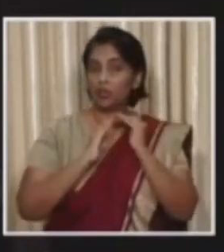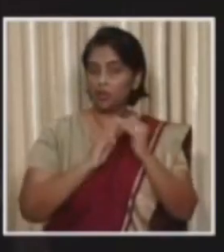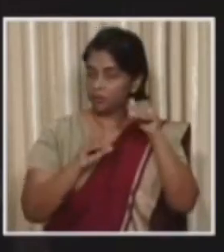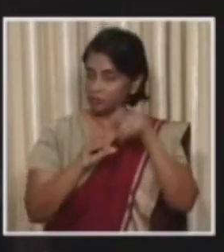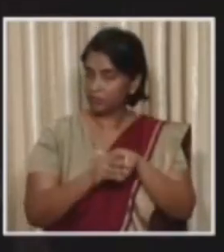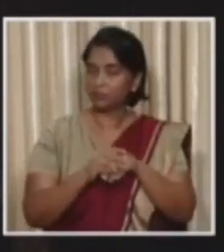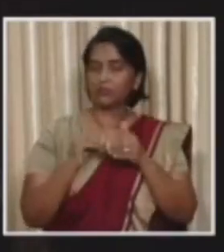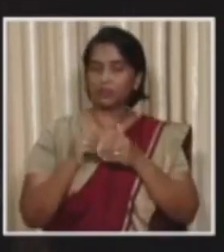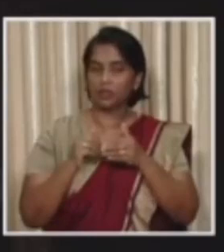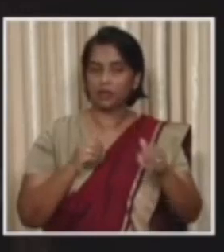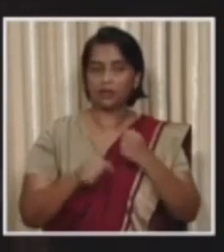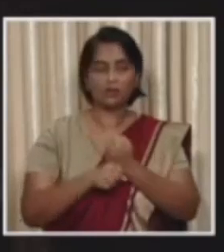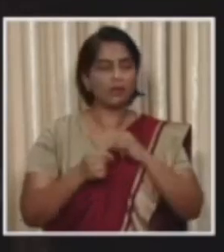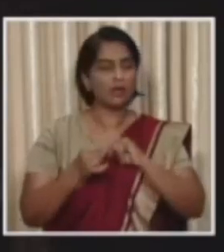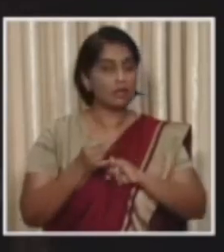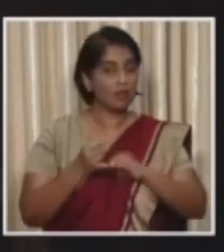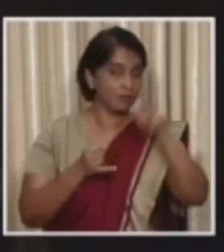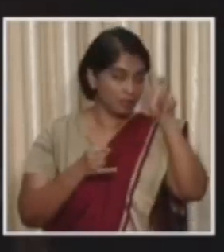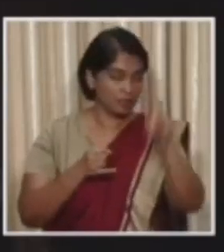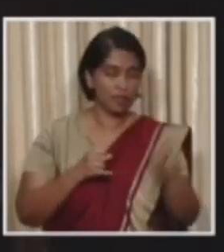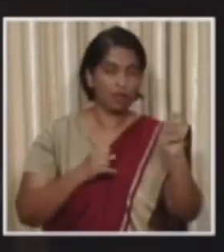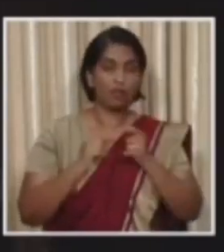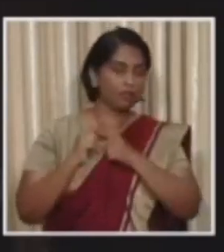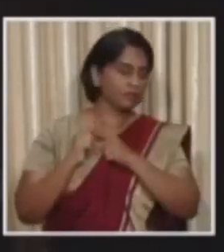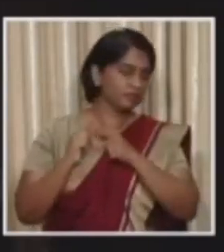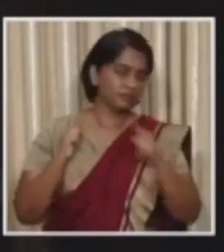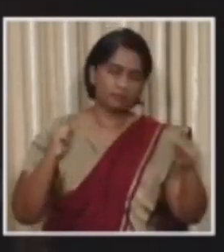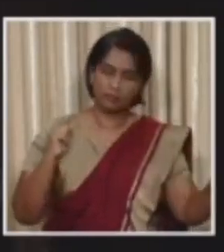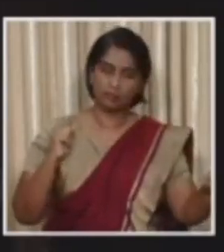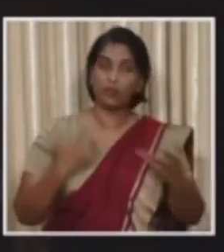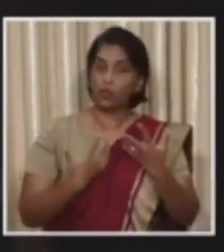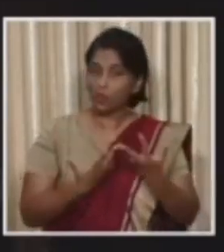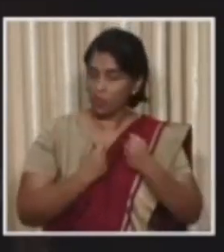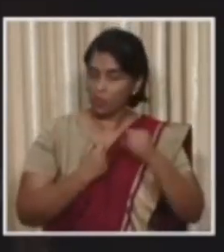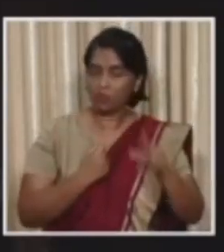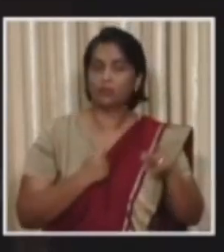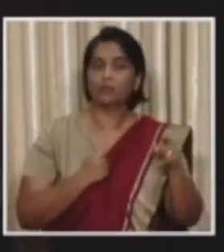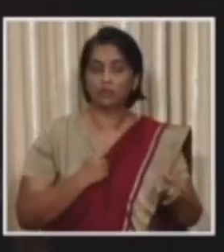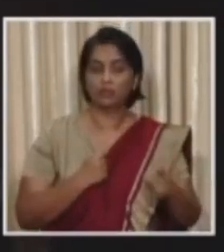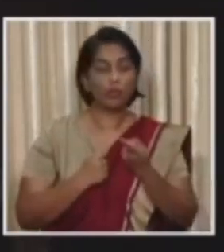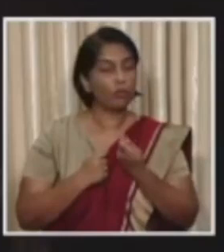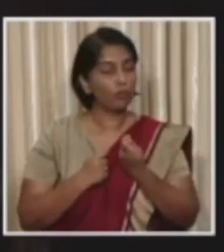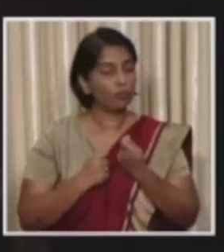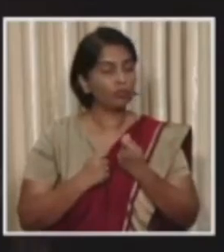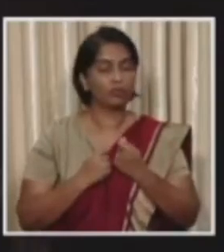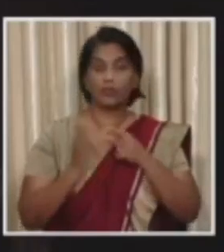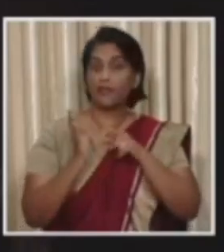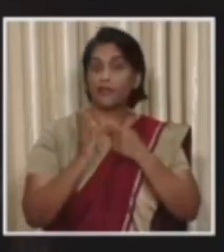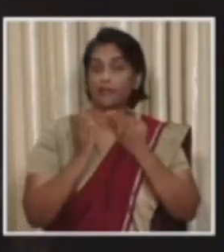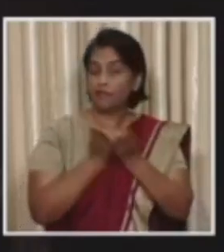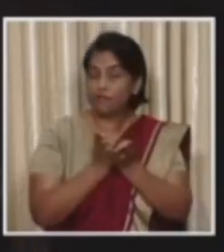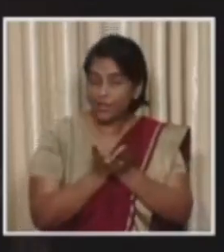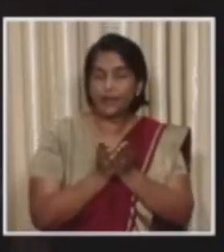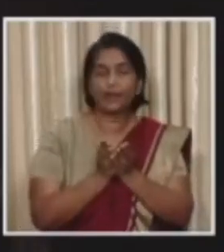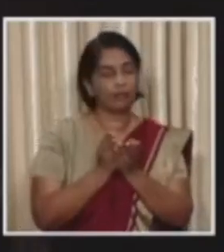සිට ග්‍රාමසේවක වරයාගේ කාර්යාලය දක්වා අවශ්‍ය කරන මූල්‍යමය විනය